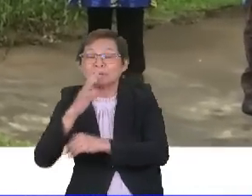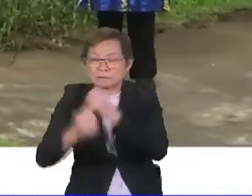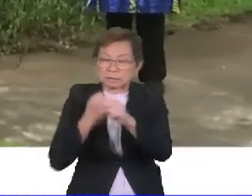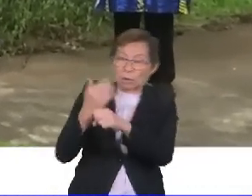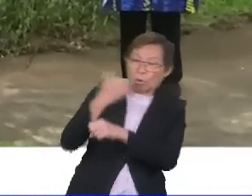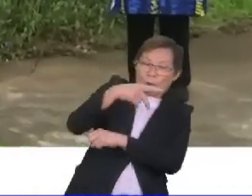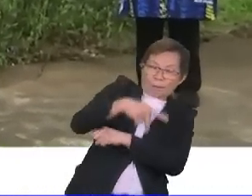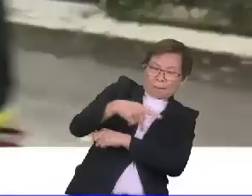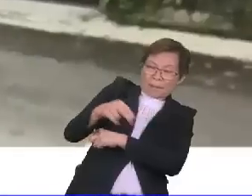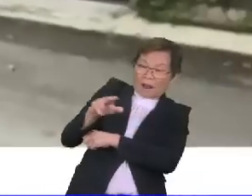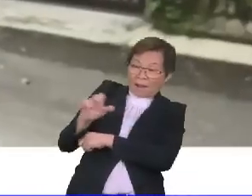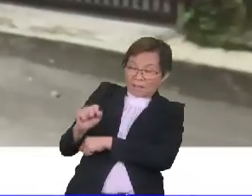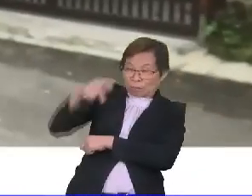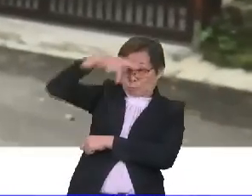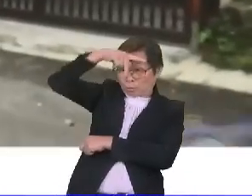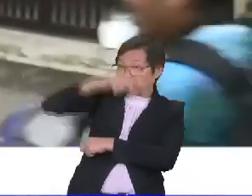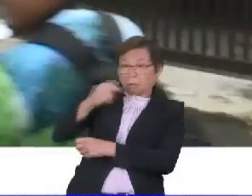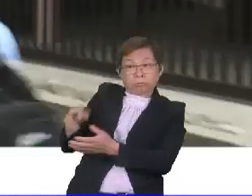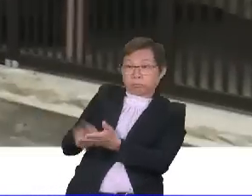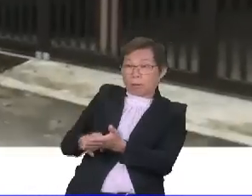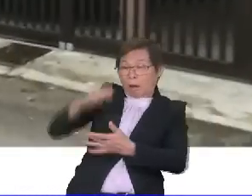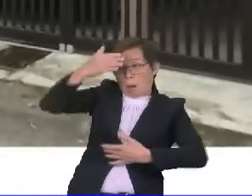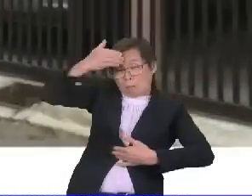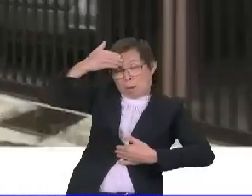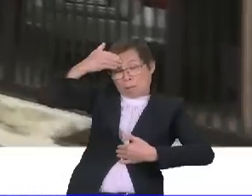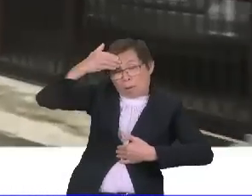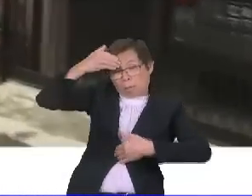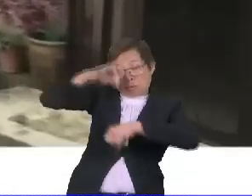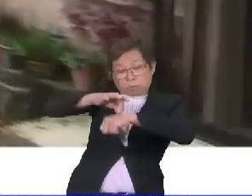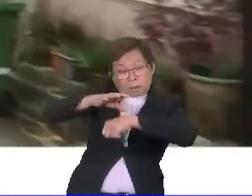Bibi ares pinggiran Putra tidak melekatkan sembarang